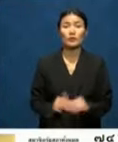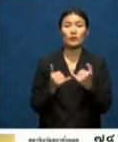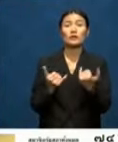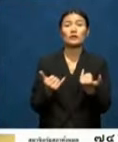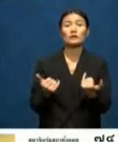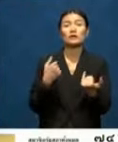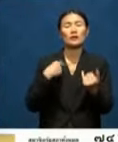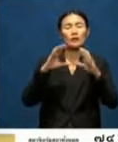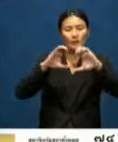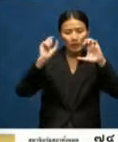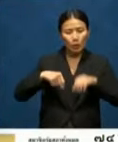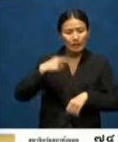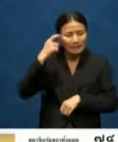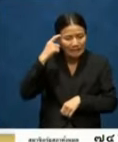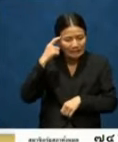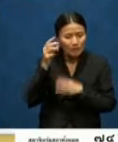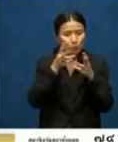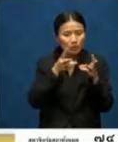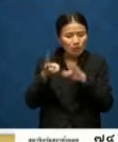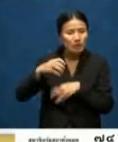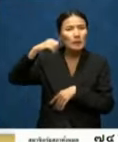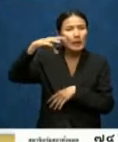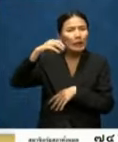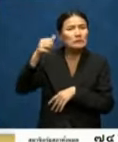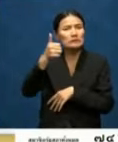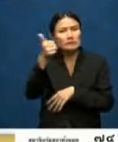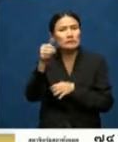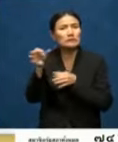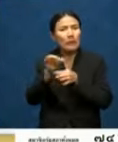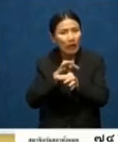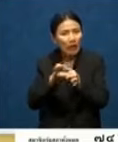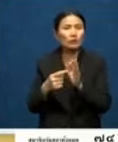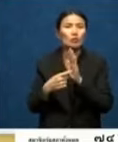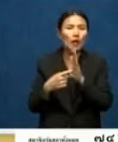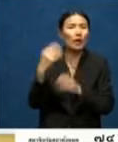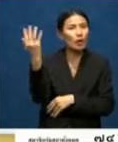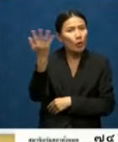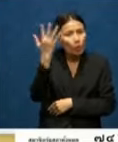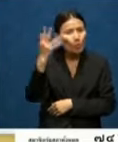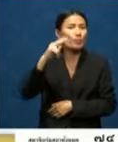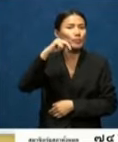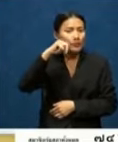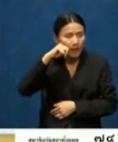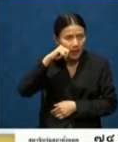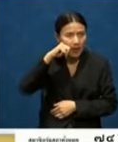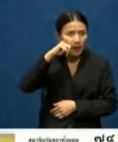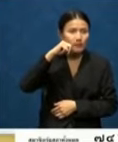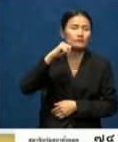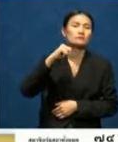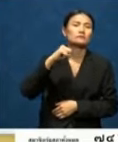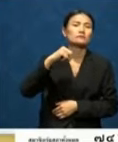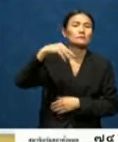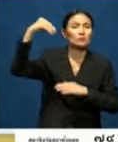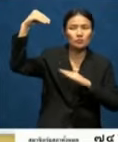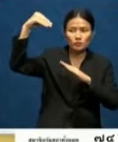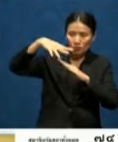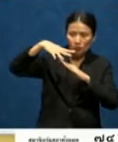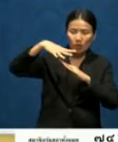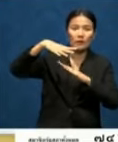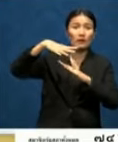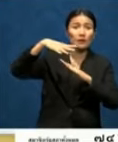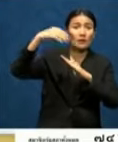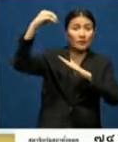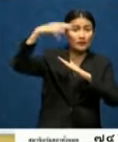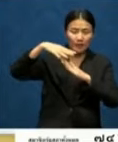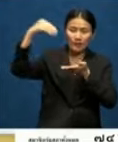พลังงานน้ำพลังงานแสงอาทิตย์เช่นนโยบายหลังคาโซล่าเซลล์เป็นการเปลี่ยนพลังงานดั้ง